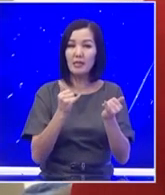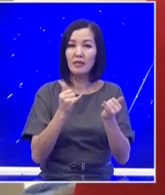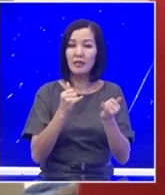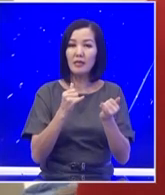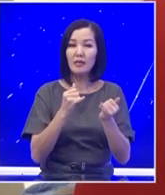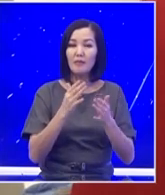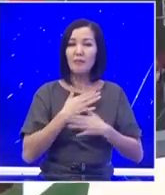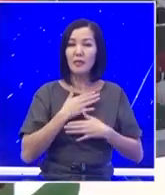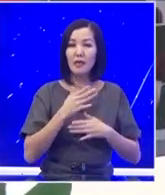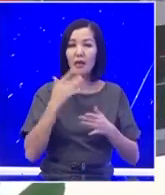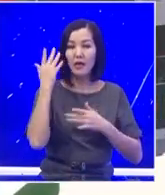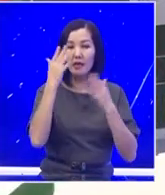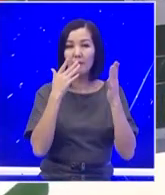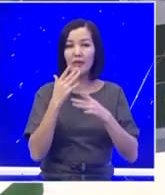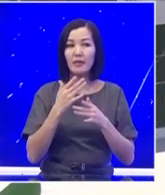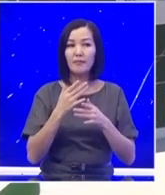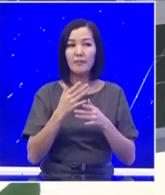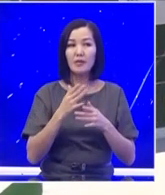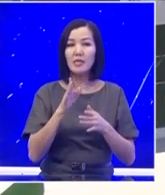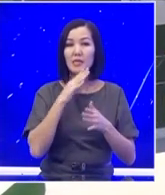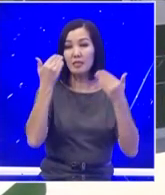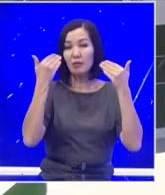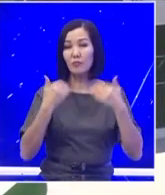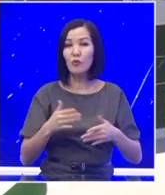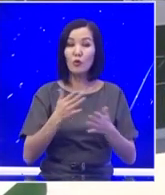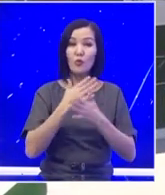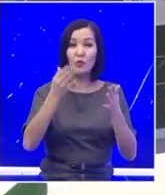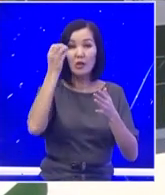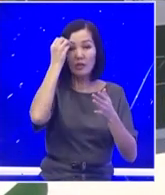болу мен арман. Бұл қызының бойында үлкен талант бар.